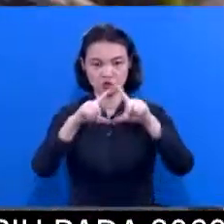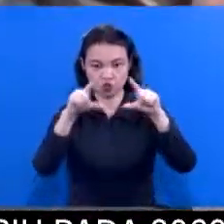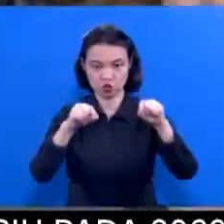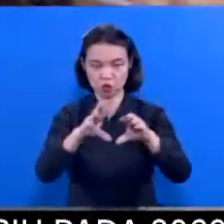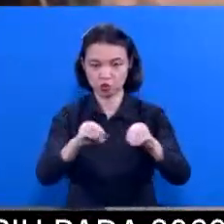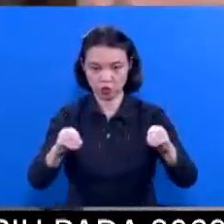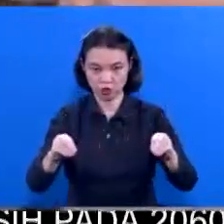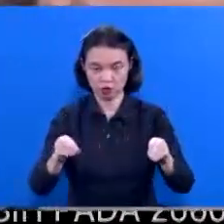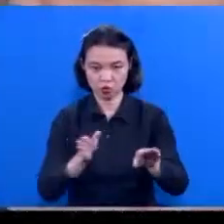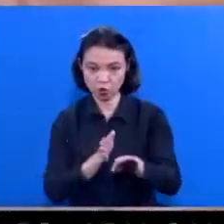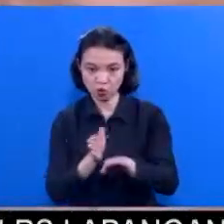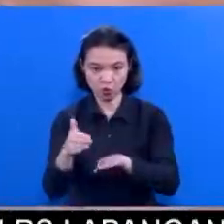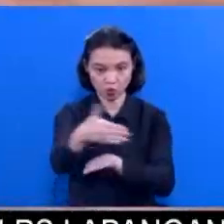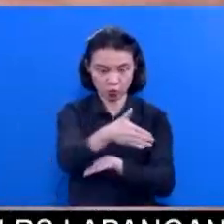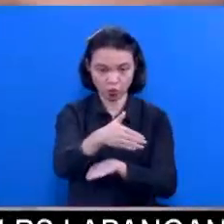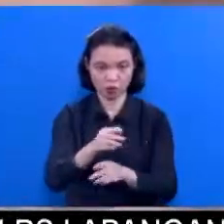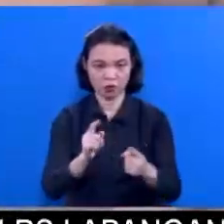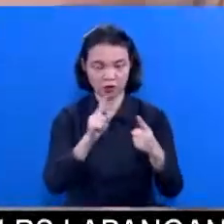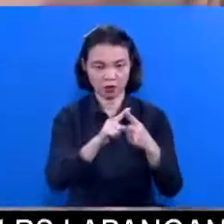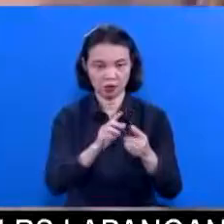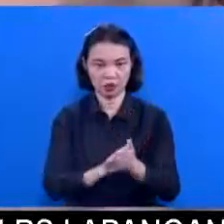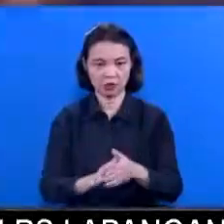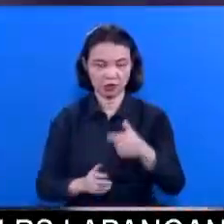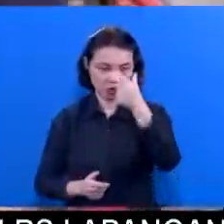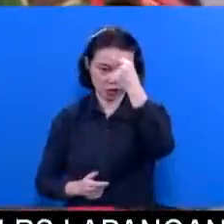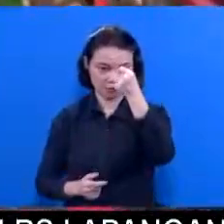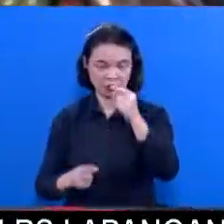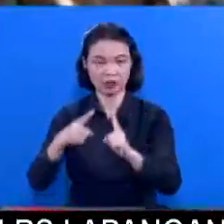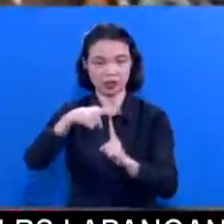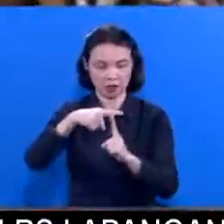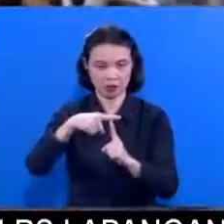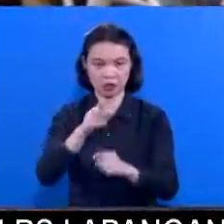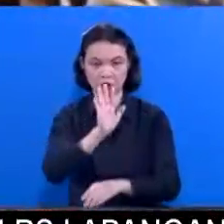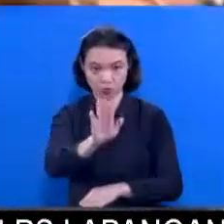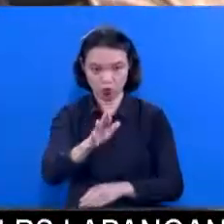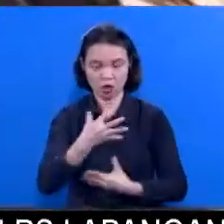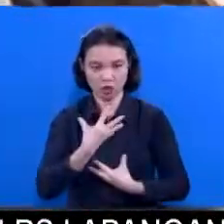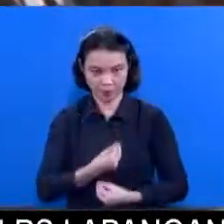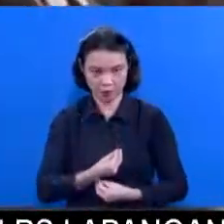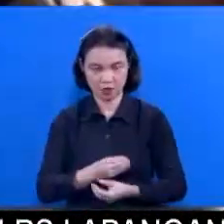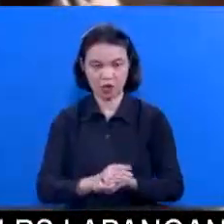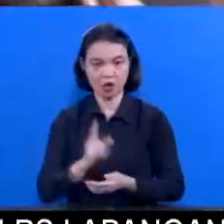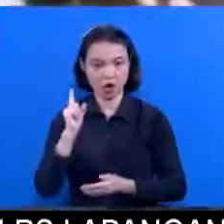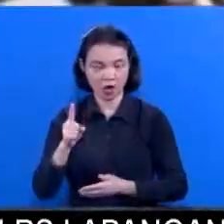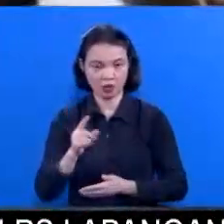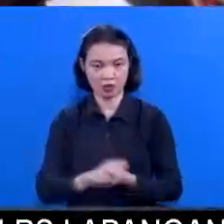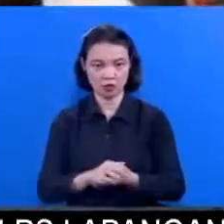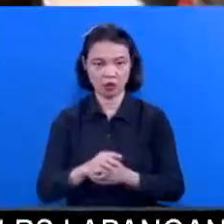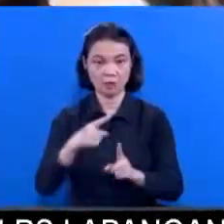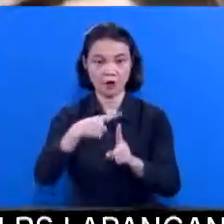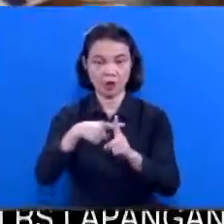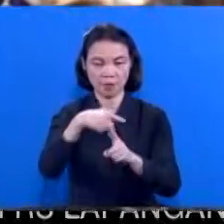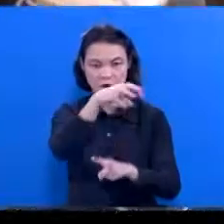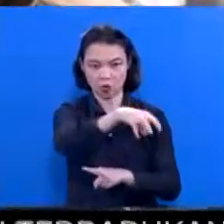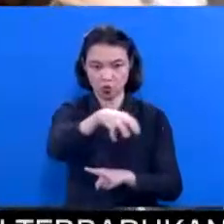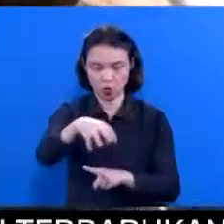ke arah kiri menuju Kapten Pendean. Dan diharapkan dengan adanya penambahan titik penyekatan ini